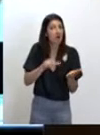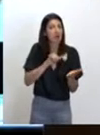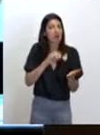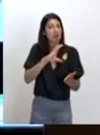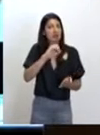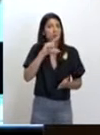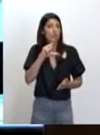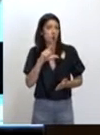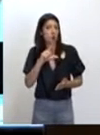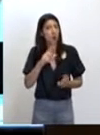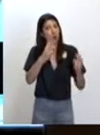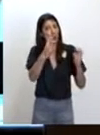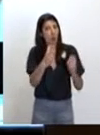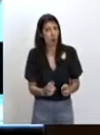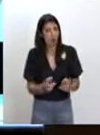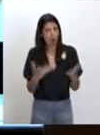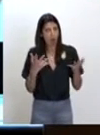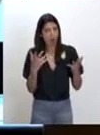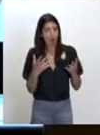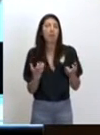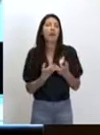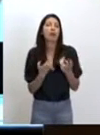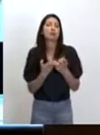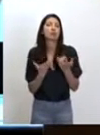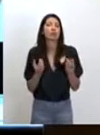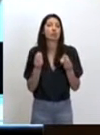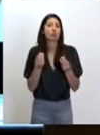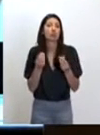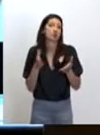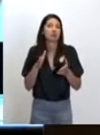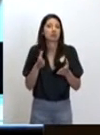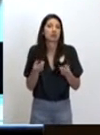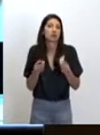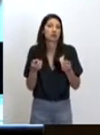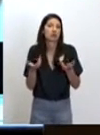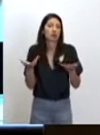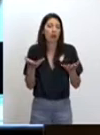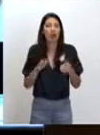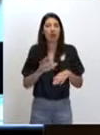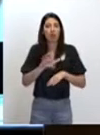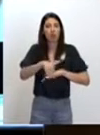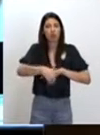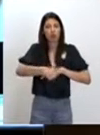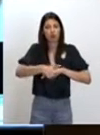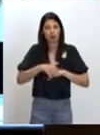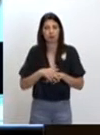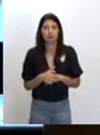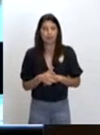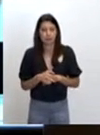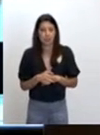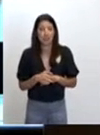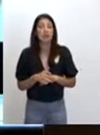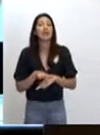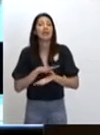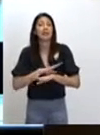couches. Au final, nous vous